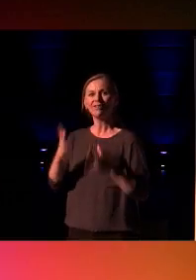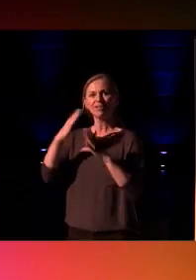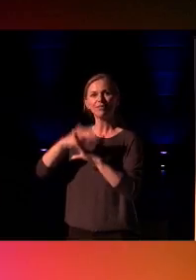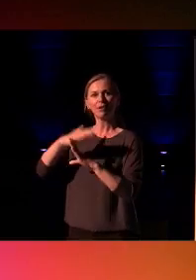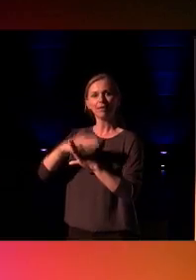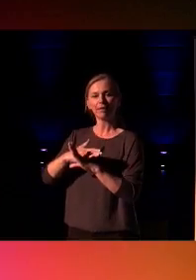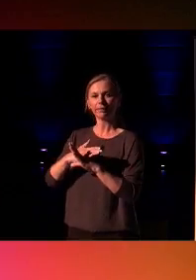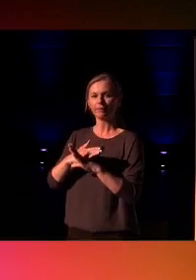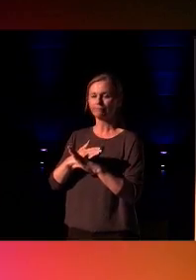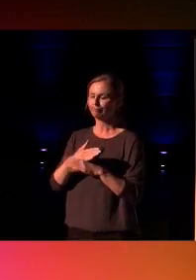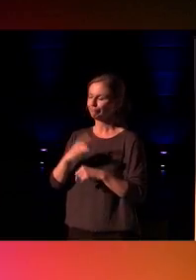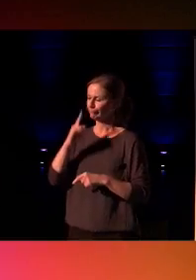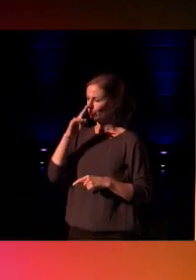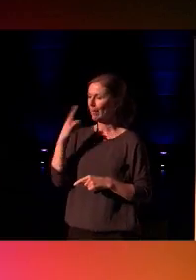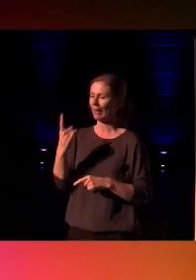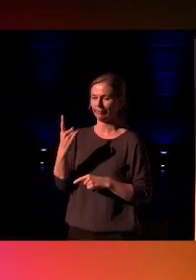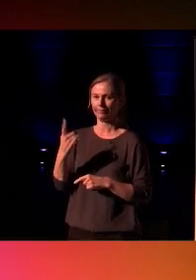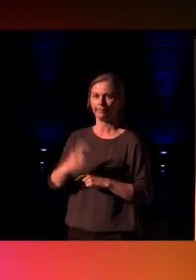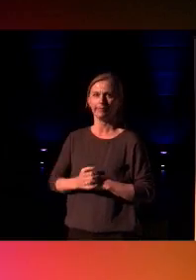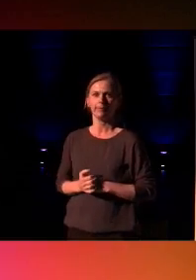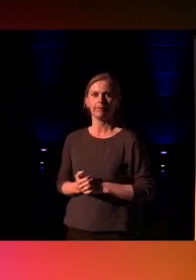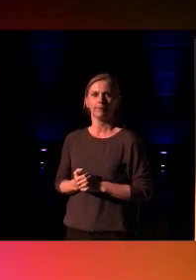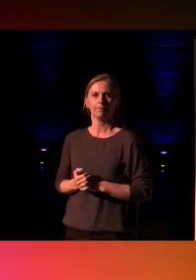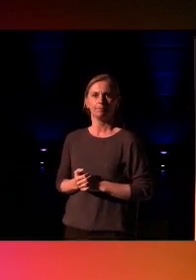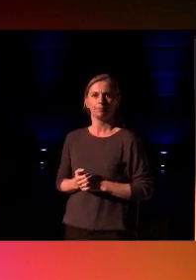det aller, aller viktigste.